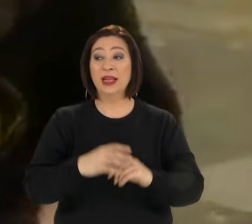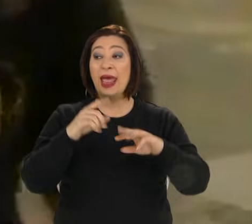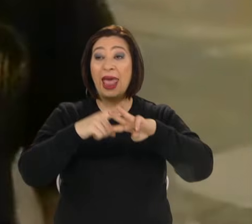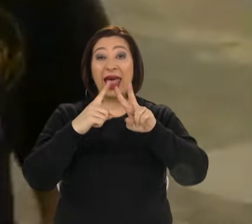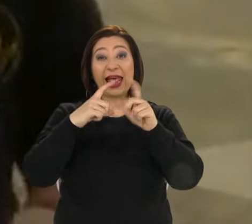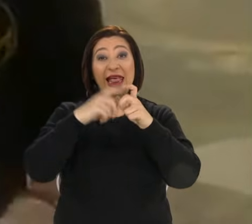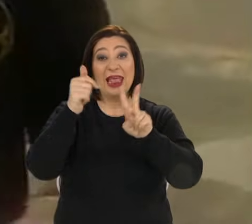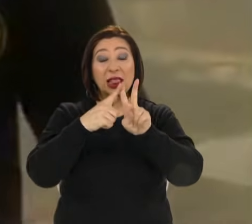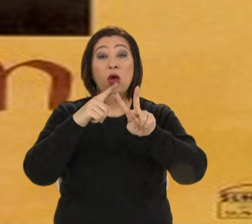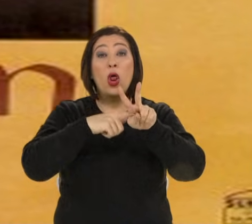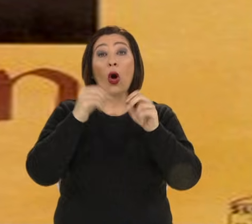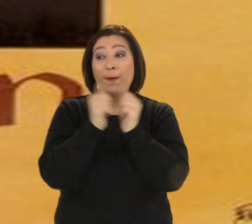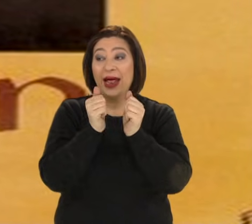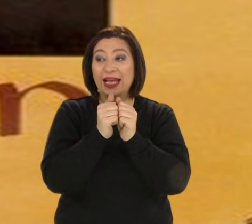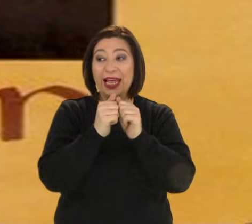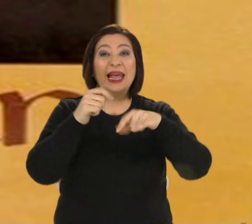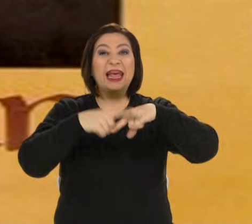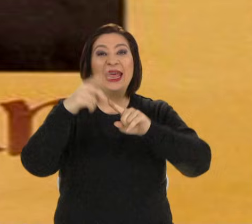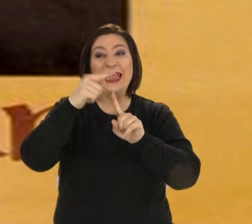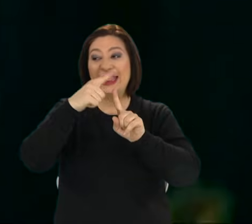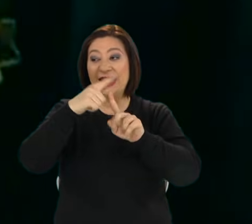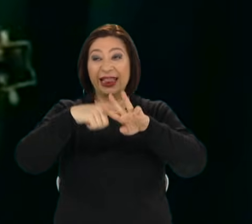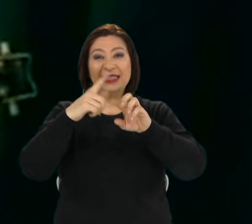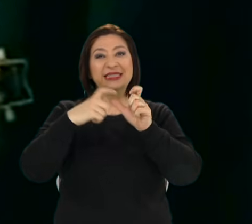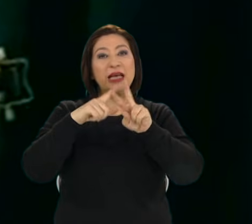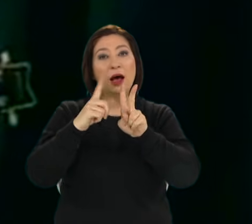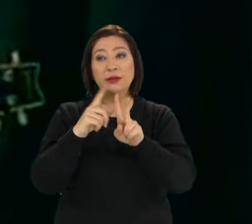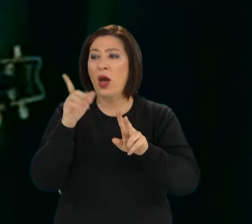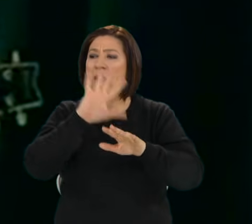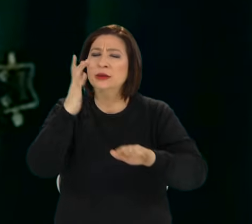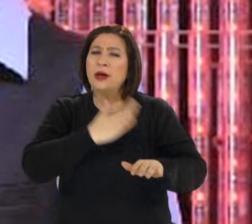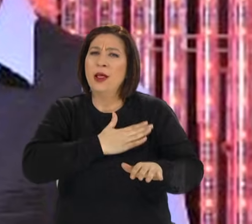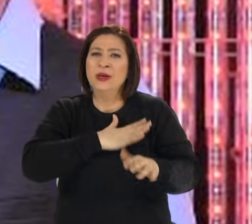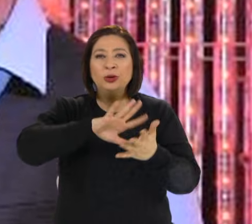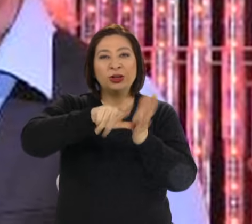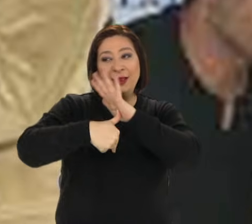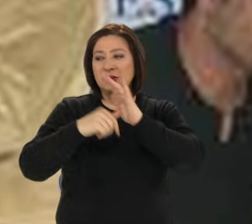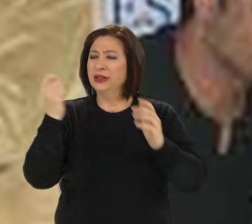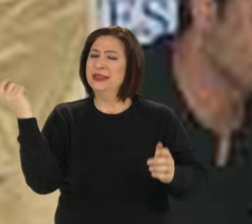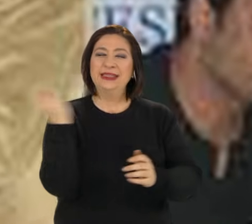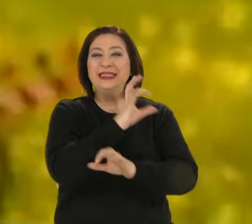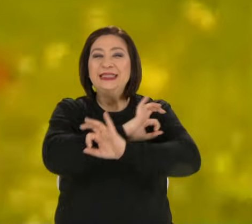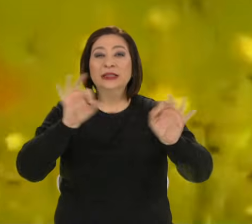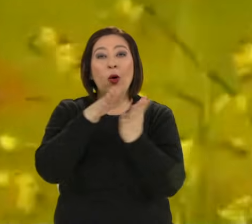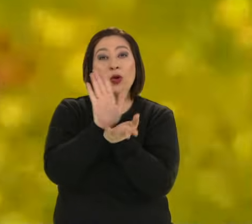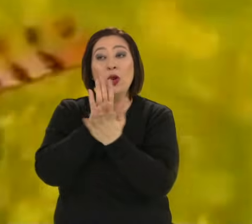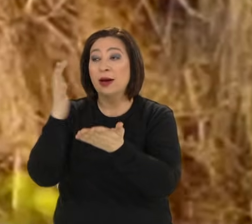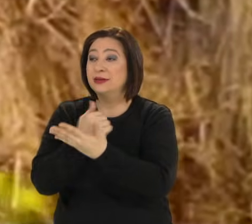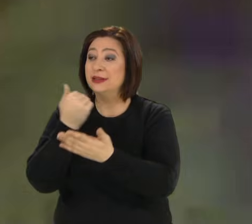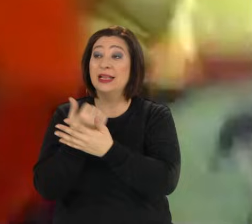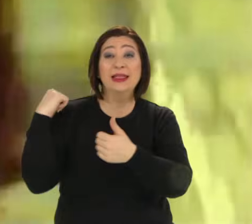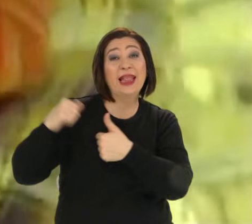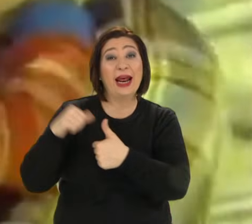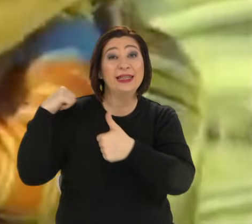Engin Yörükoğlu ile birlikte Hit İtsan albümünü çıkardın. Herkesin gönlünde yer ettin. Sayısız ödül kazandın. Tekrar tekrar